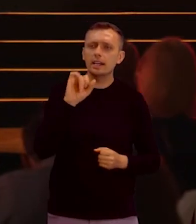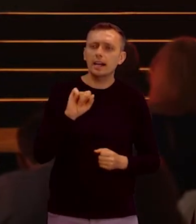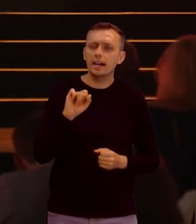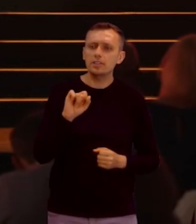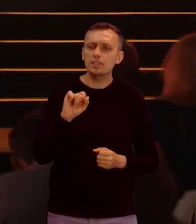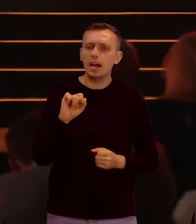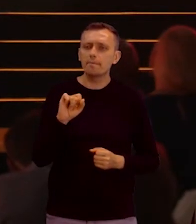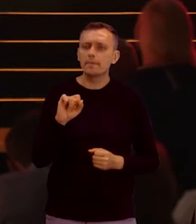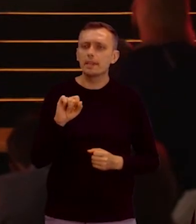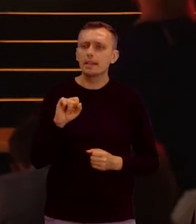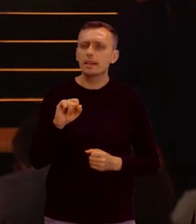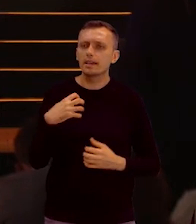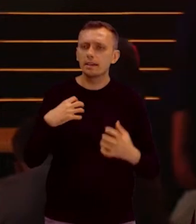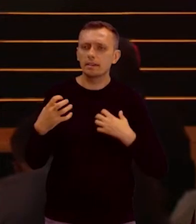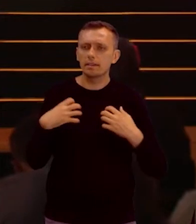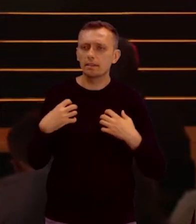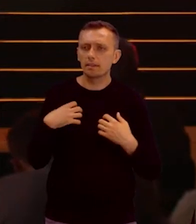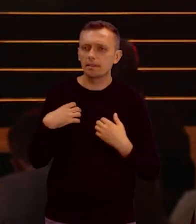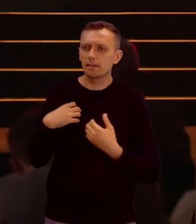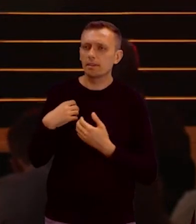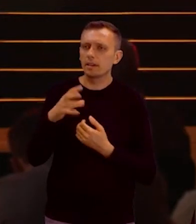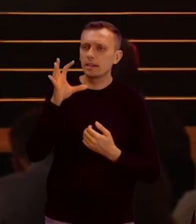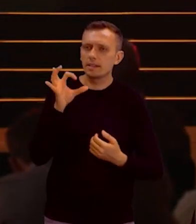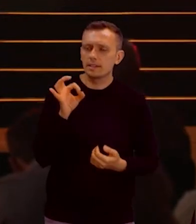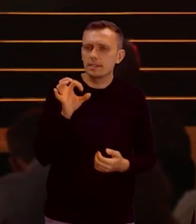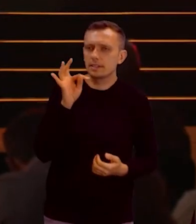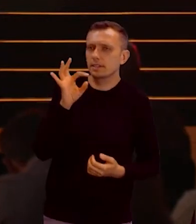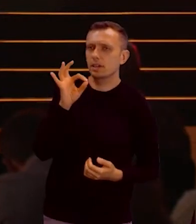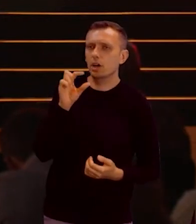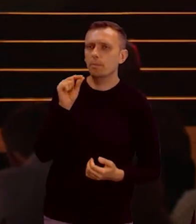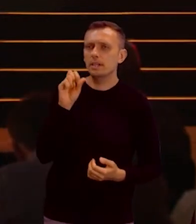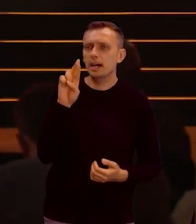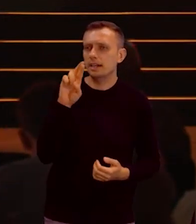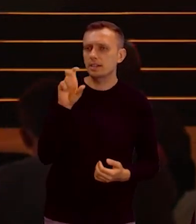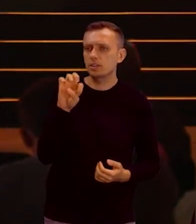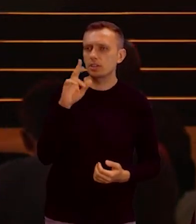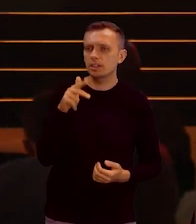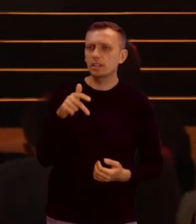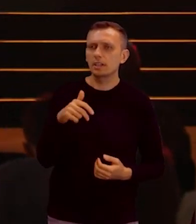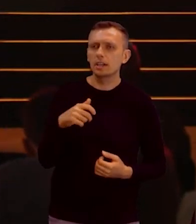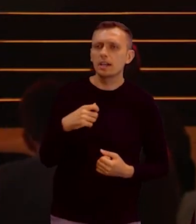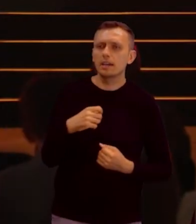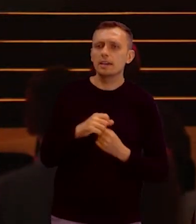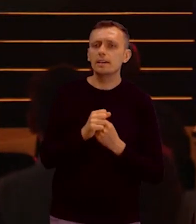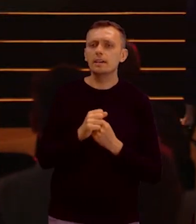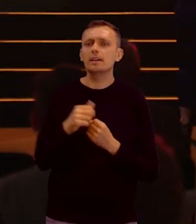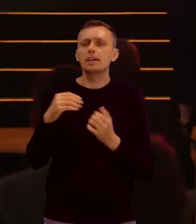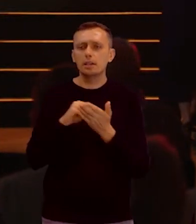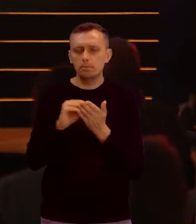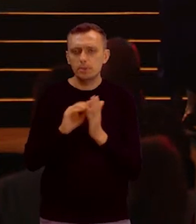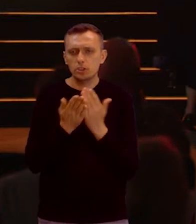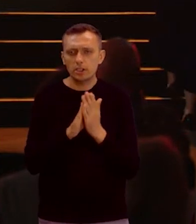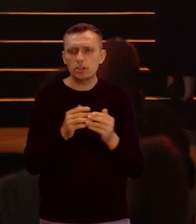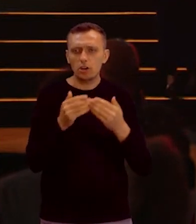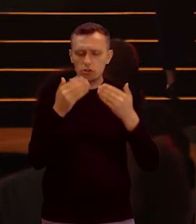tutaj na scenę pani Katarzyna Stoparczyk. Tak, jest autorką książek, reżyserką spektakli teatralnych.